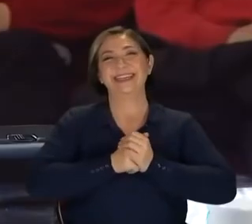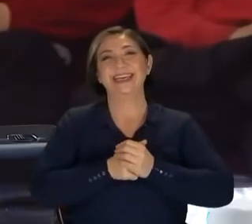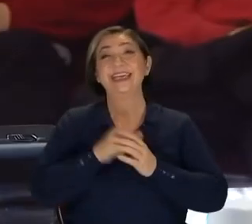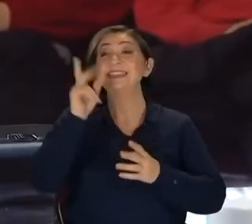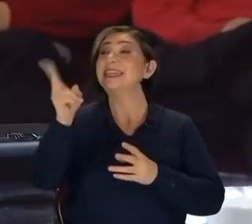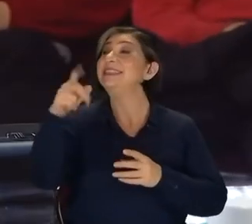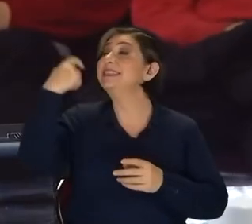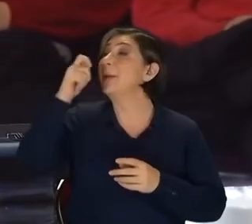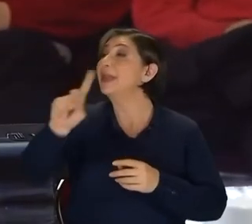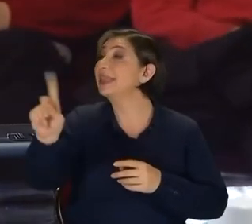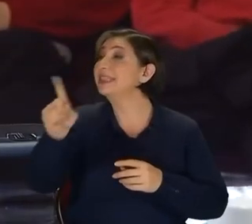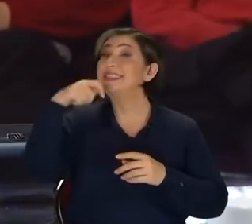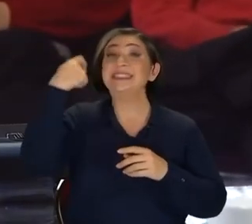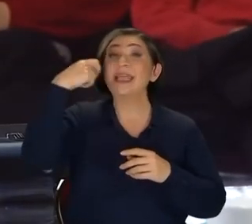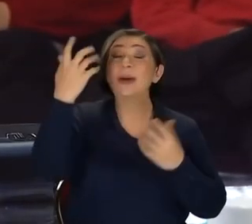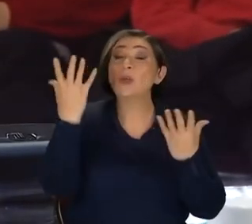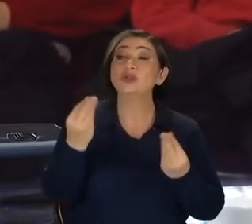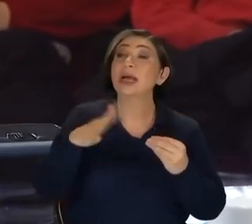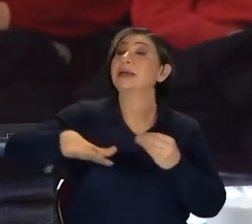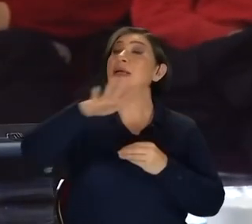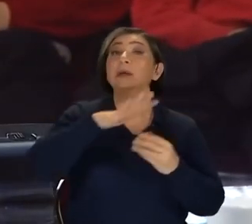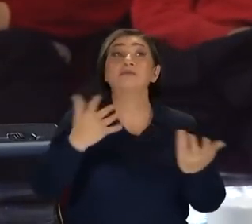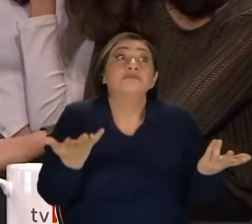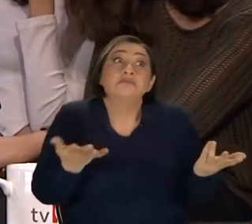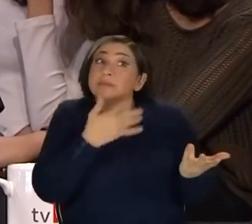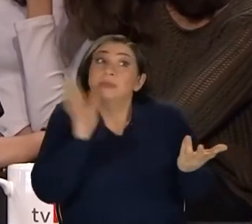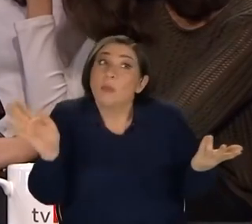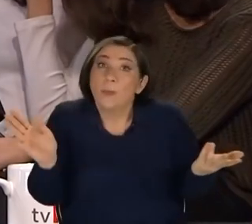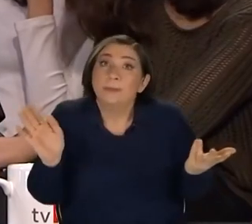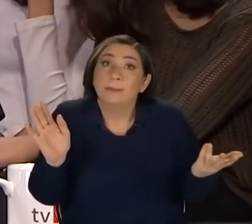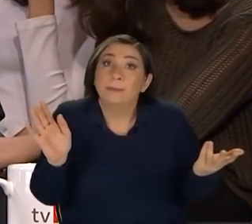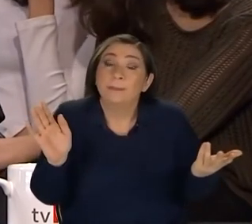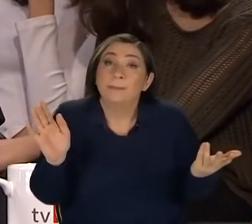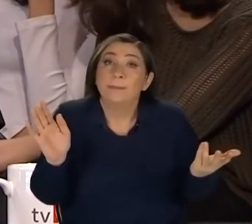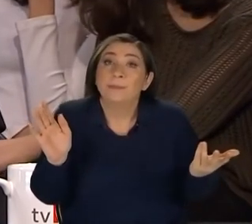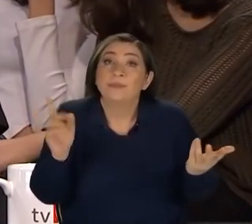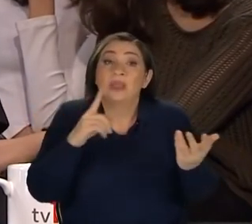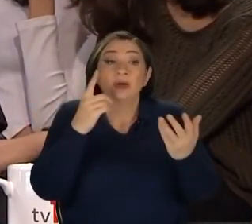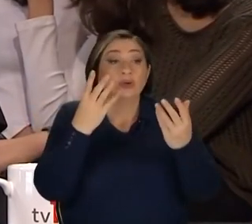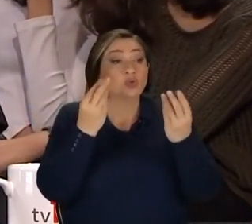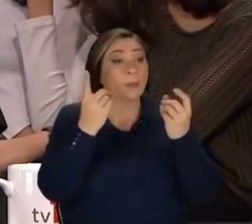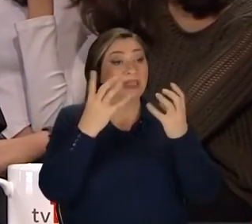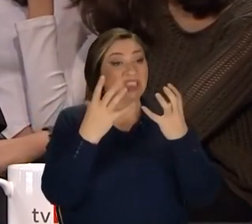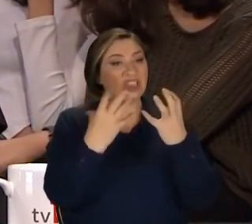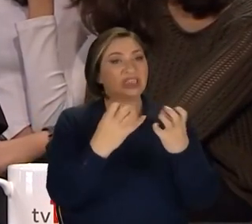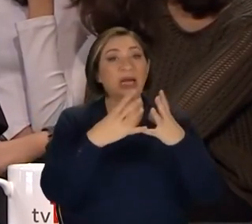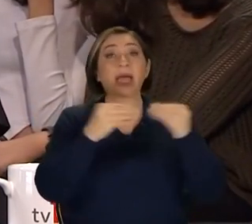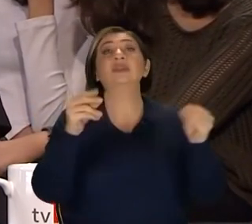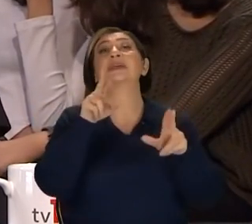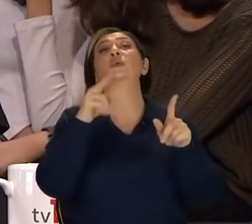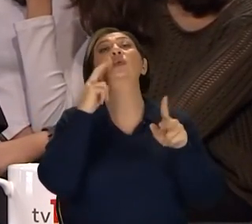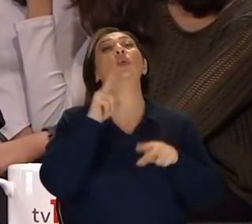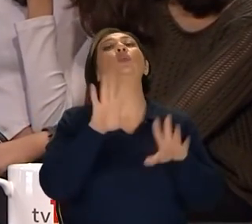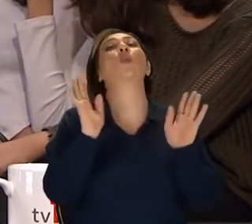Senin sineman değil. Sinema ne olacak genel? Vallahi bilmiyorum. Yani hiçbir cazibesini kaybedecek gibi bir şey gibi